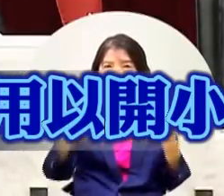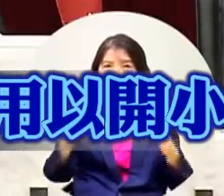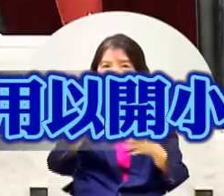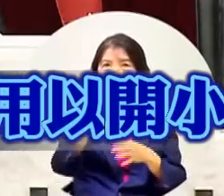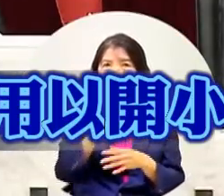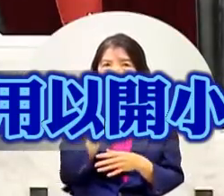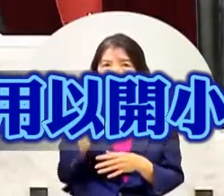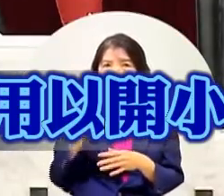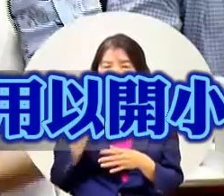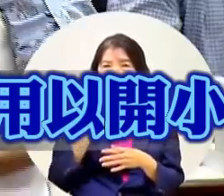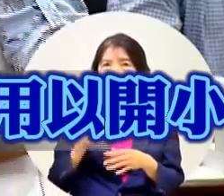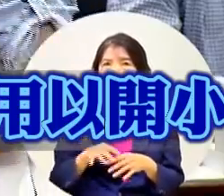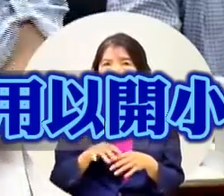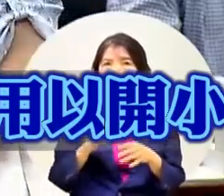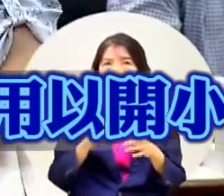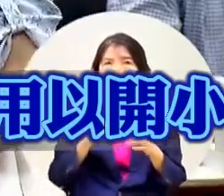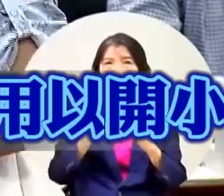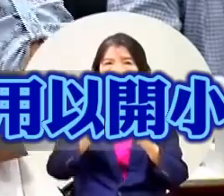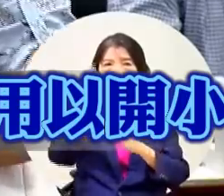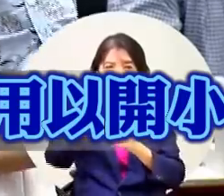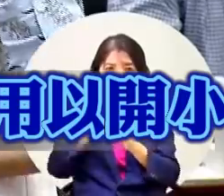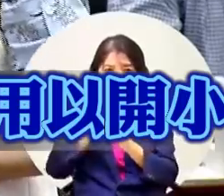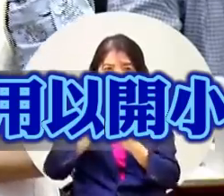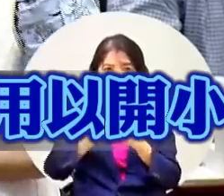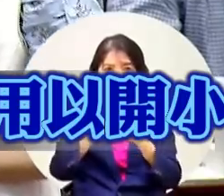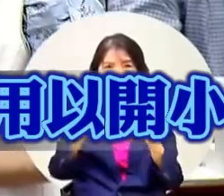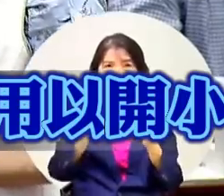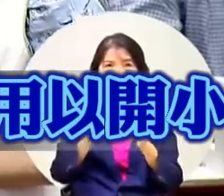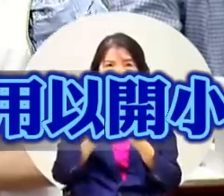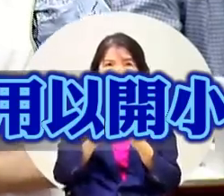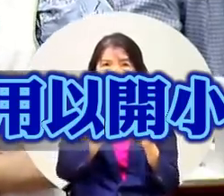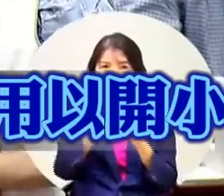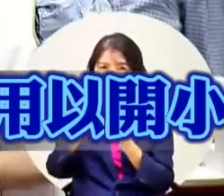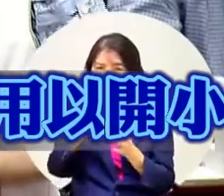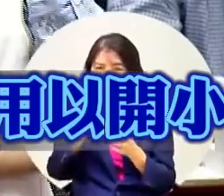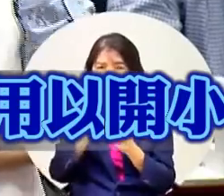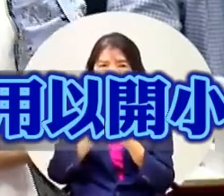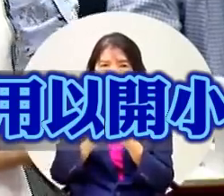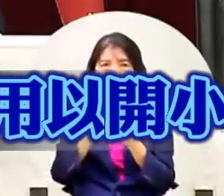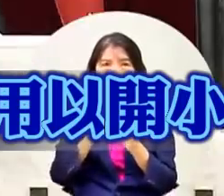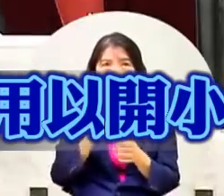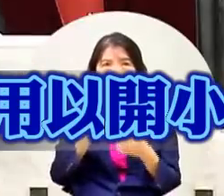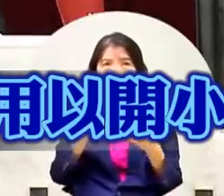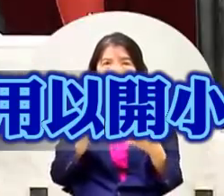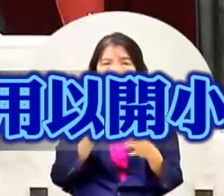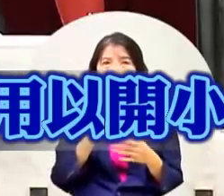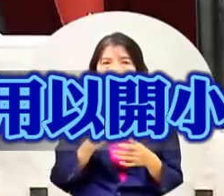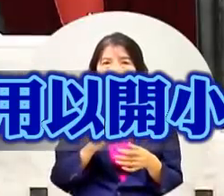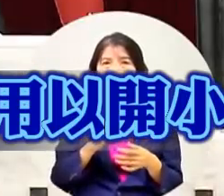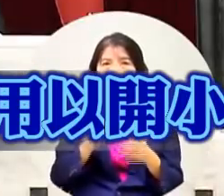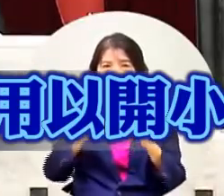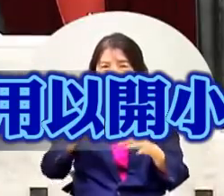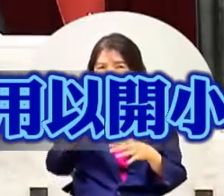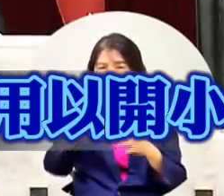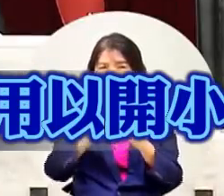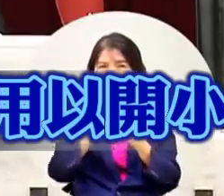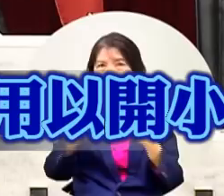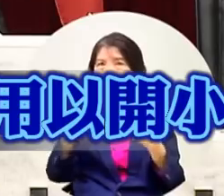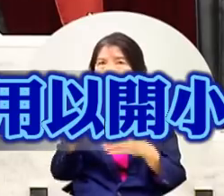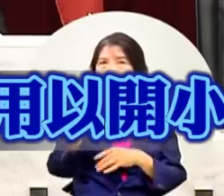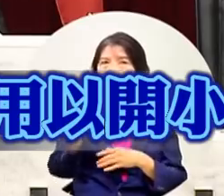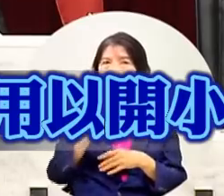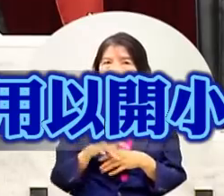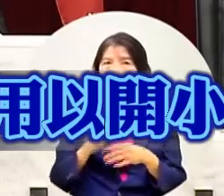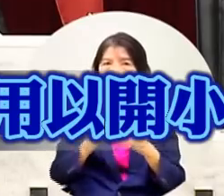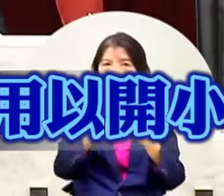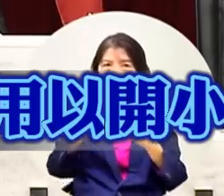咨询市府的团队的时间，是不是可以暂停？你不要这样拖我的时间，可不可以？ 拖你的时间， 议长， 议员 呢？议长，议长